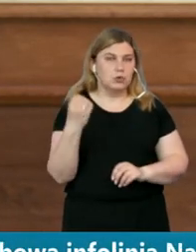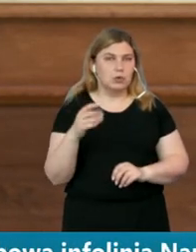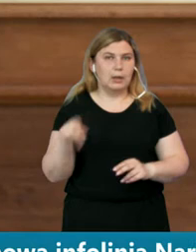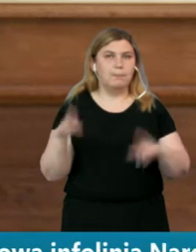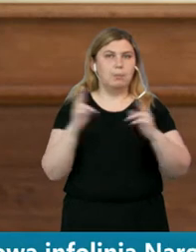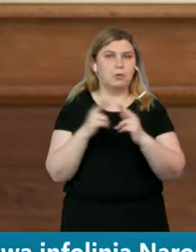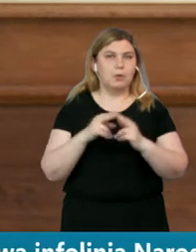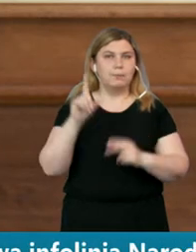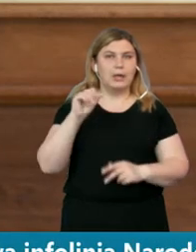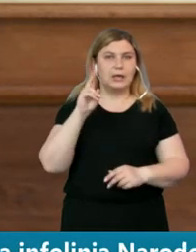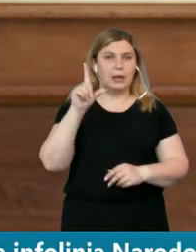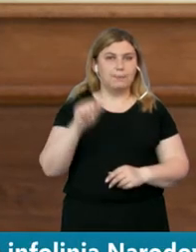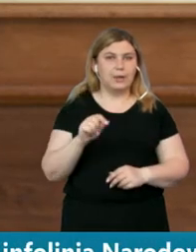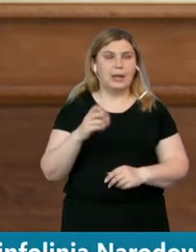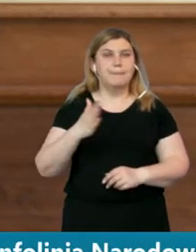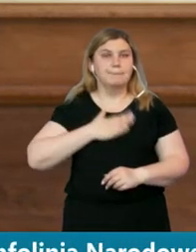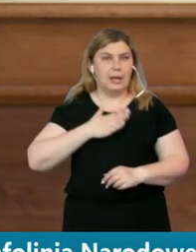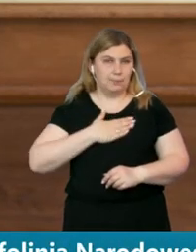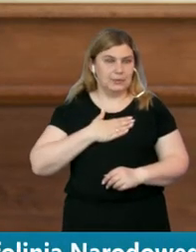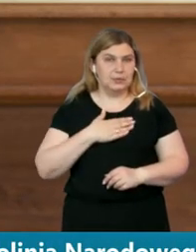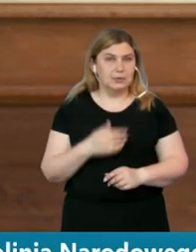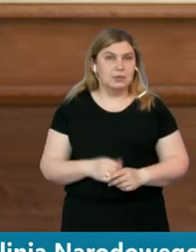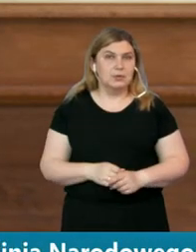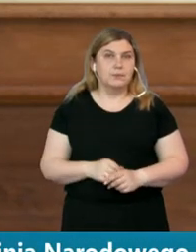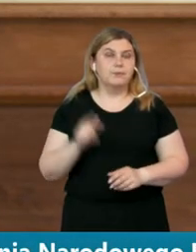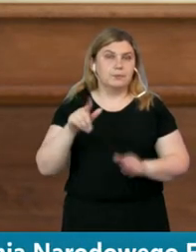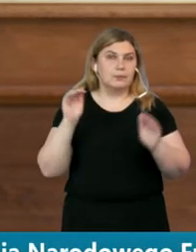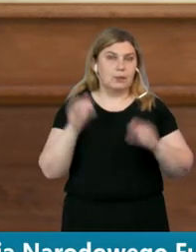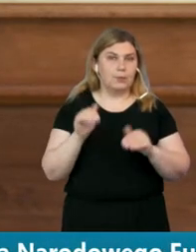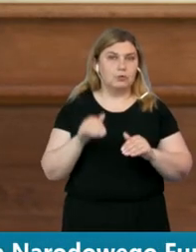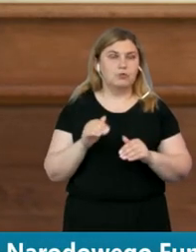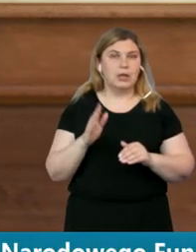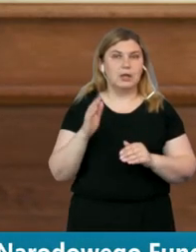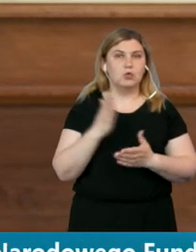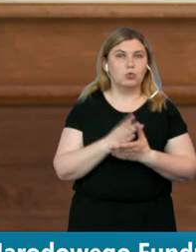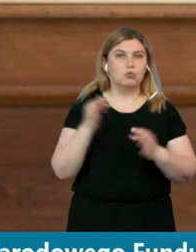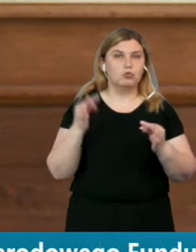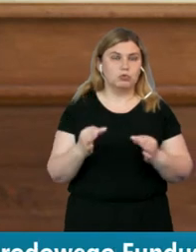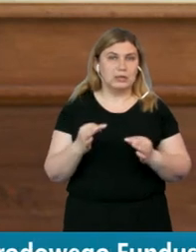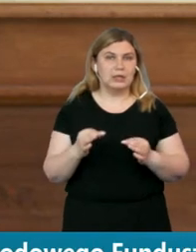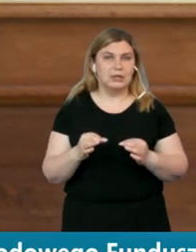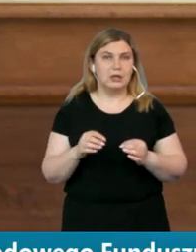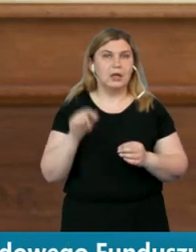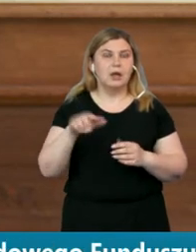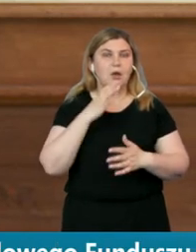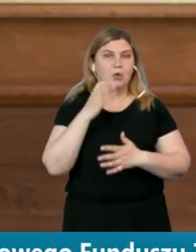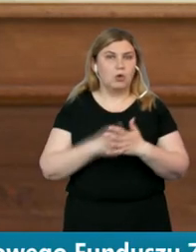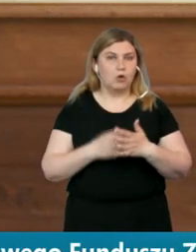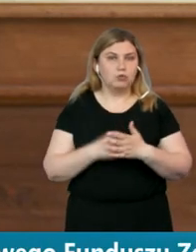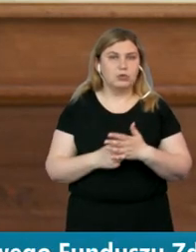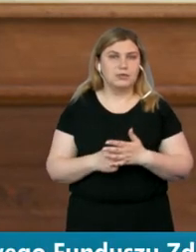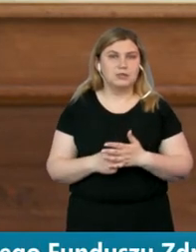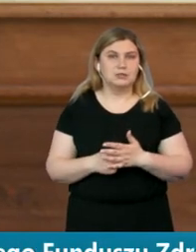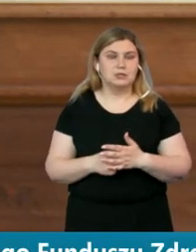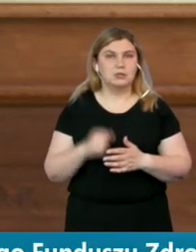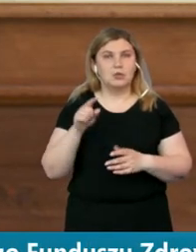PKP mamy, więc można będzie i można już teraz właściwie z tego korzystać. To jest taki